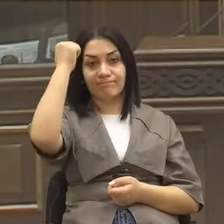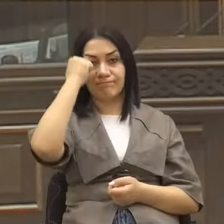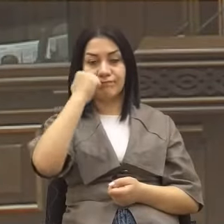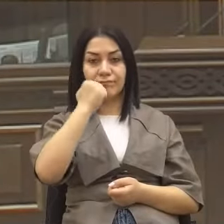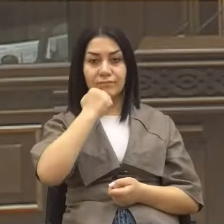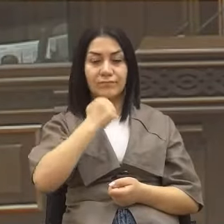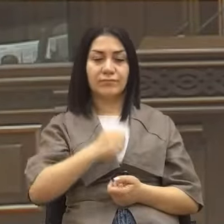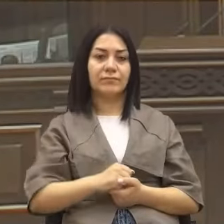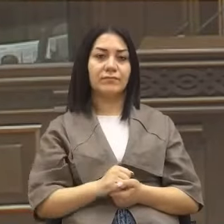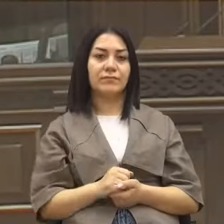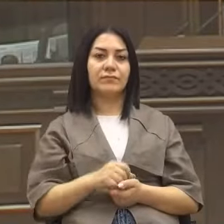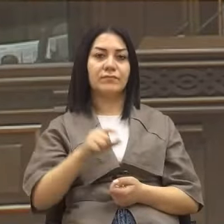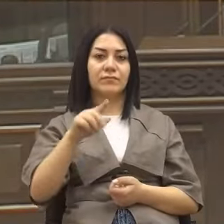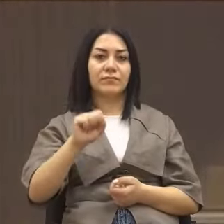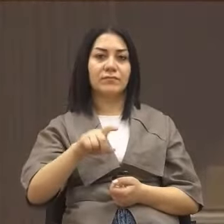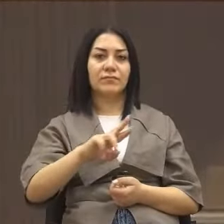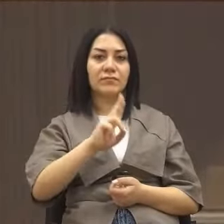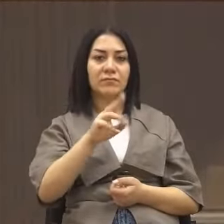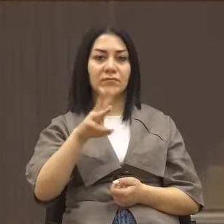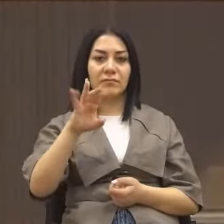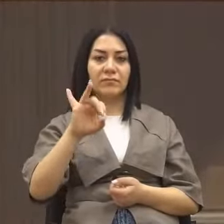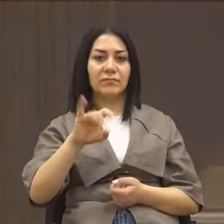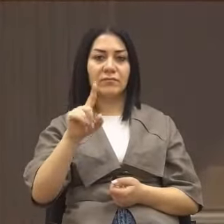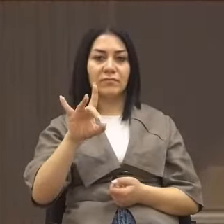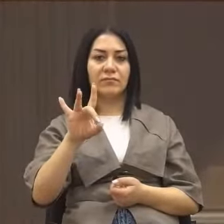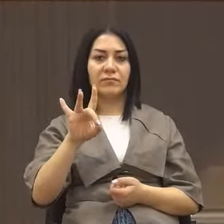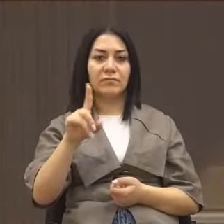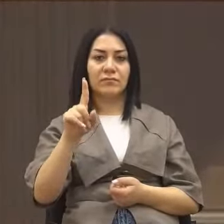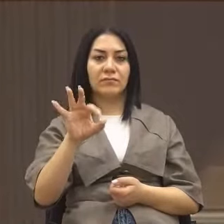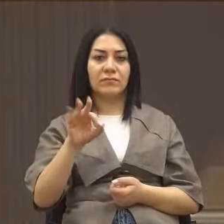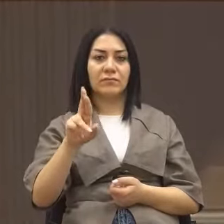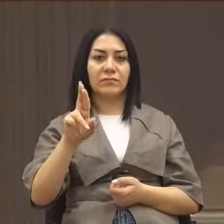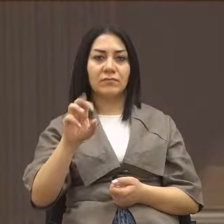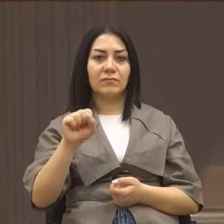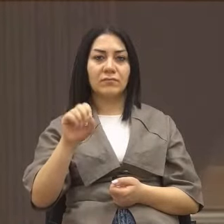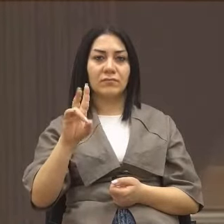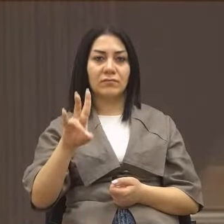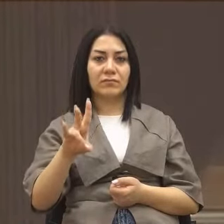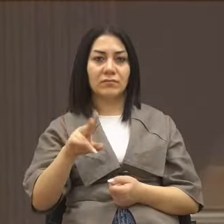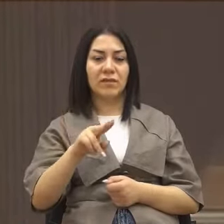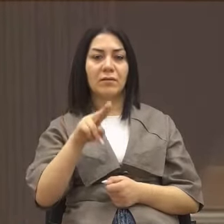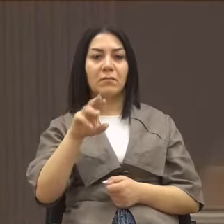Շնորհակալություն Հայկ Միրզոյան, պահպանողական կուսակցության նախագահ։